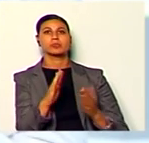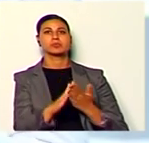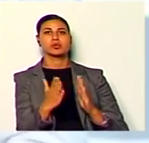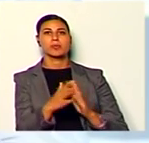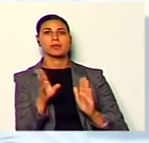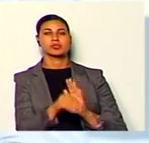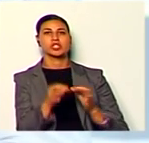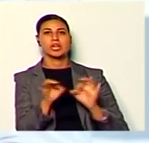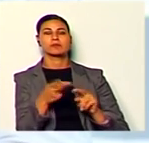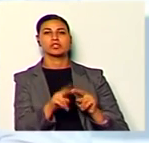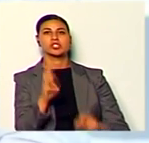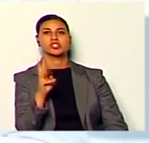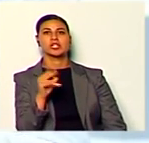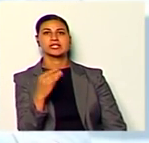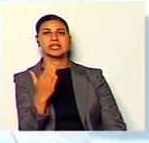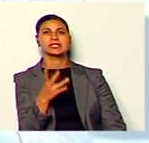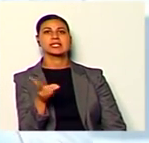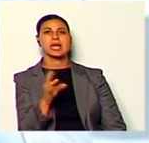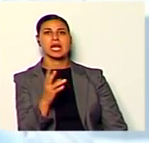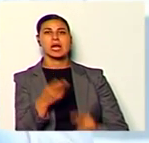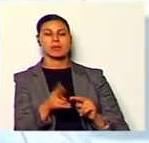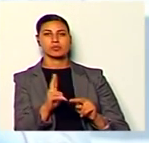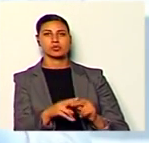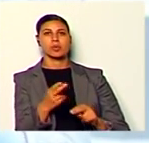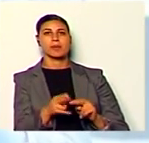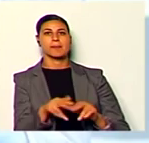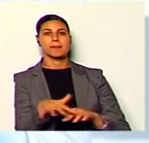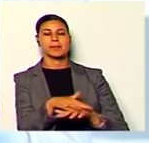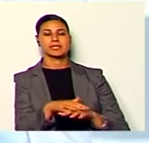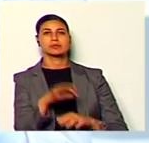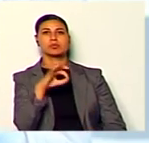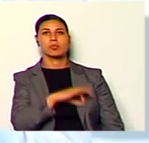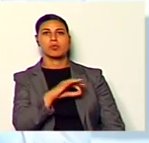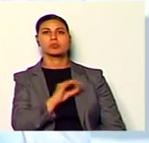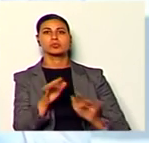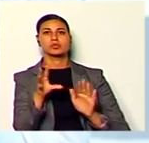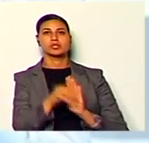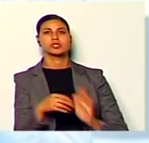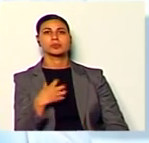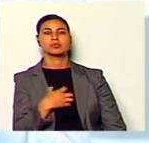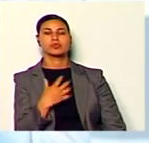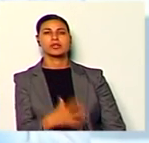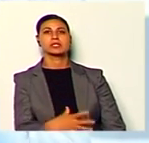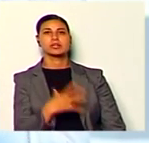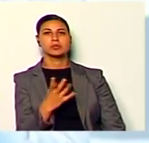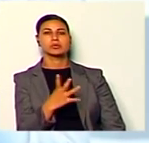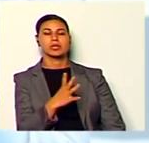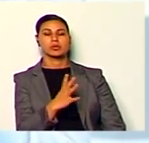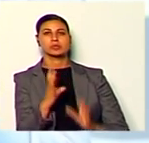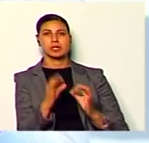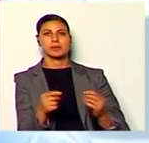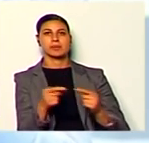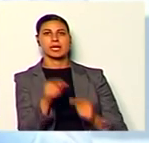პირობებში გაუშვითეს შანსი ხელიდან. ამიტომ აი ამ ბაზრების მოპოვების პროცესში მნიშვნელოვანია იყოს იყვნენ